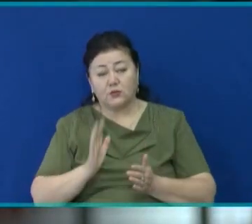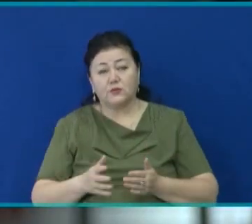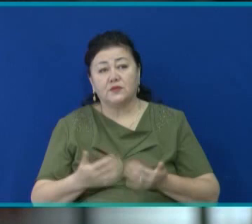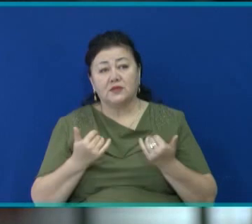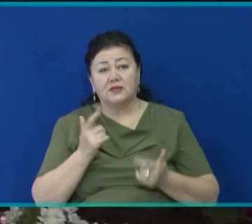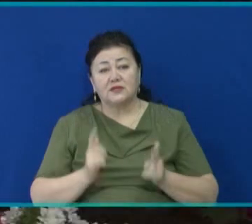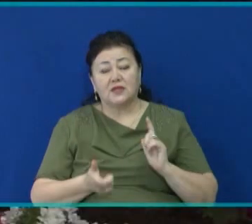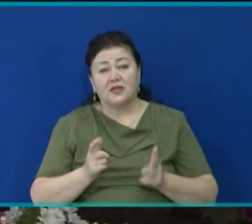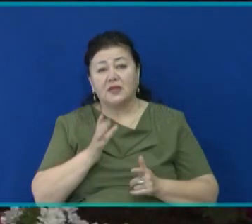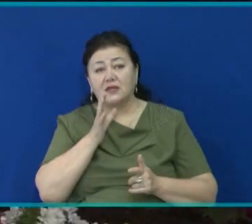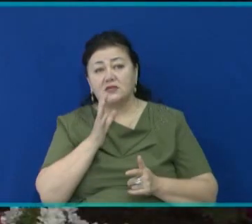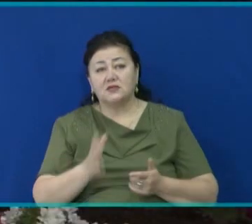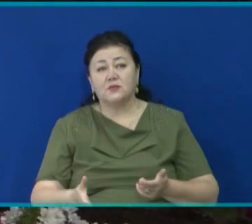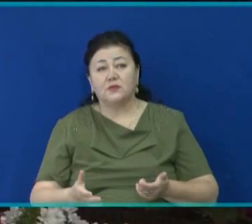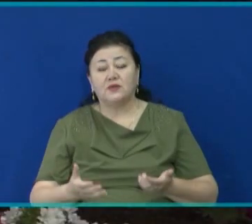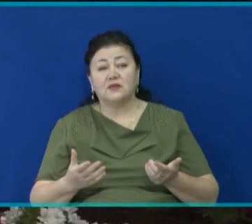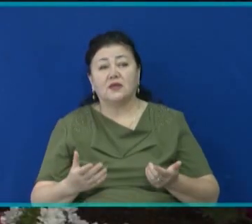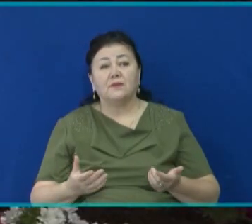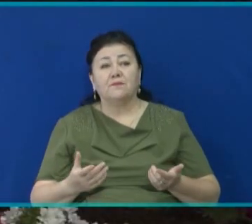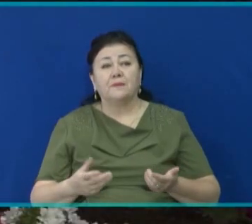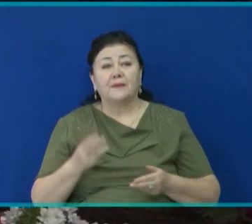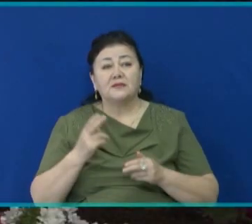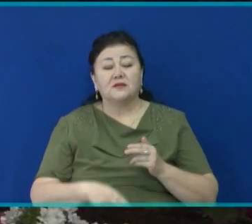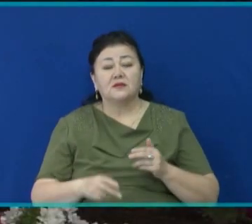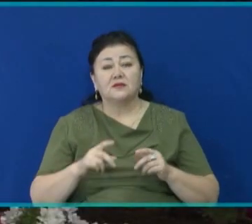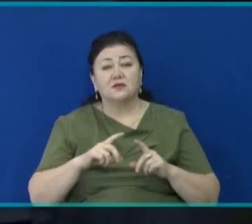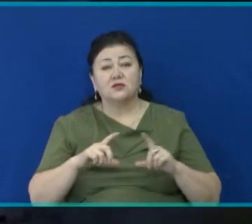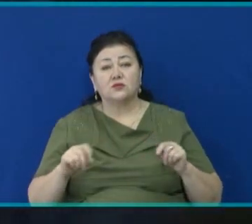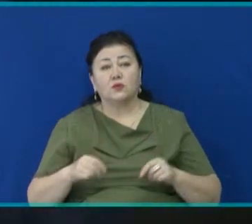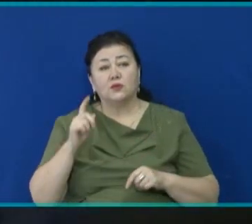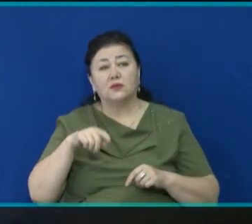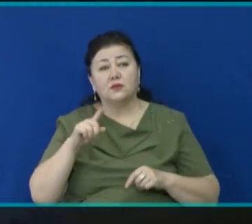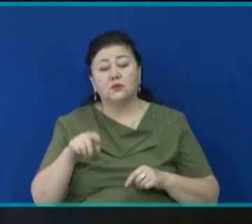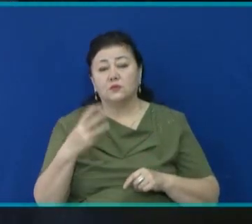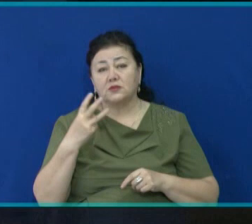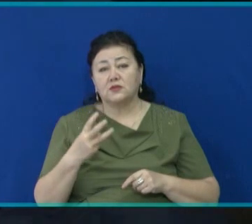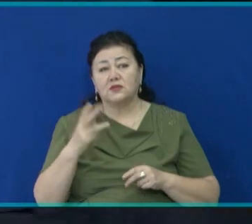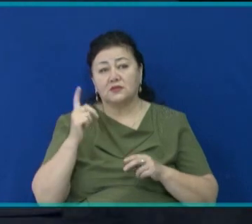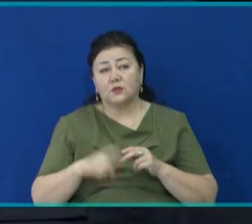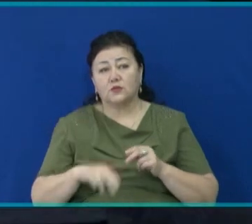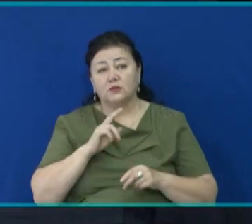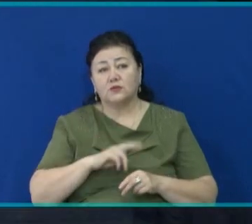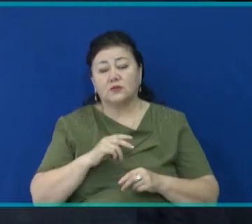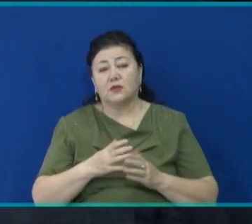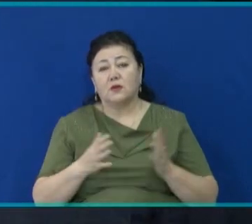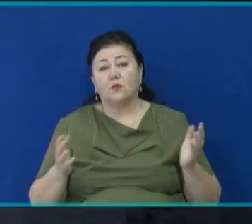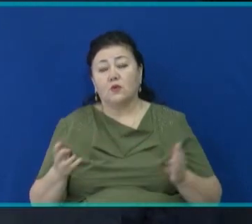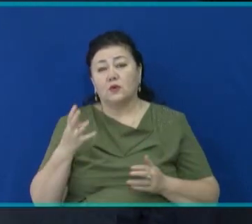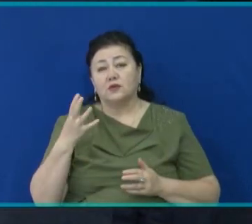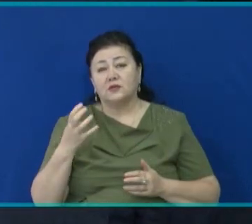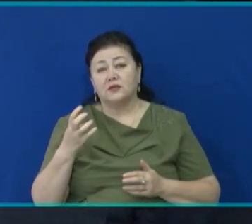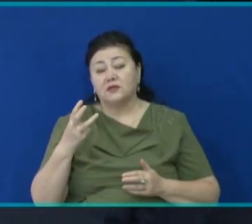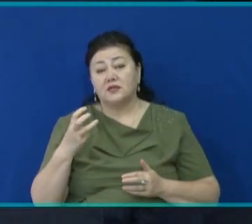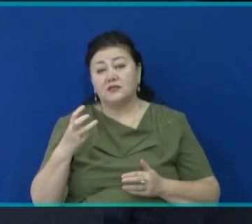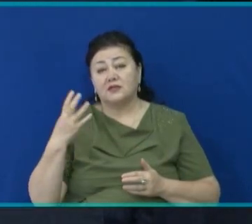настоящий момент завершены работы на 6 улицах, в том числе возле школы номер 3. На сегодняшний день были установлены более 340 опор